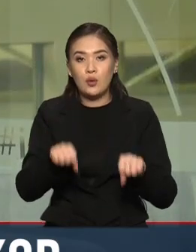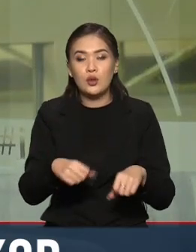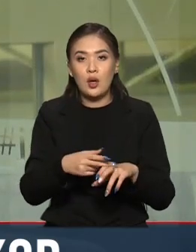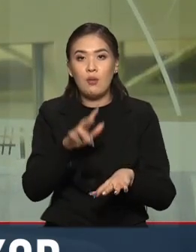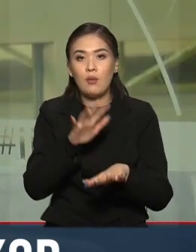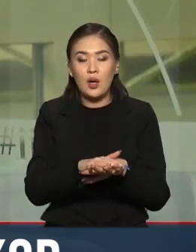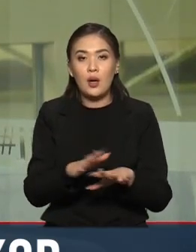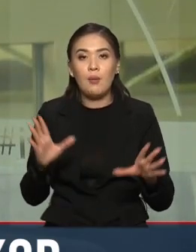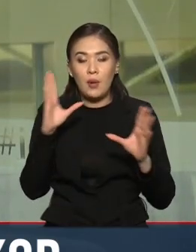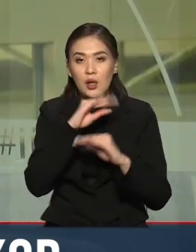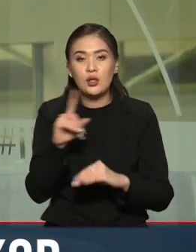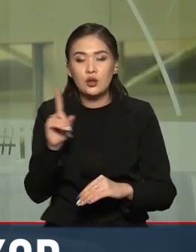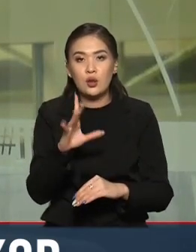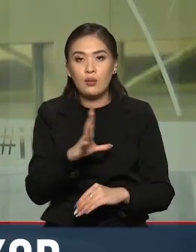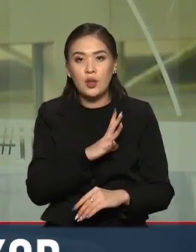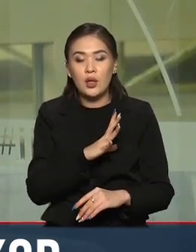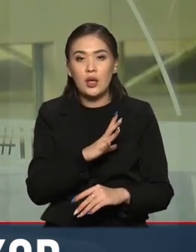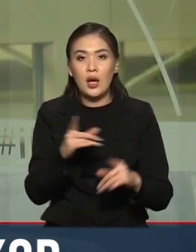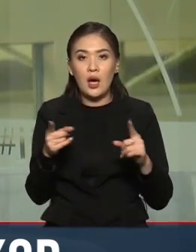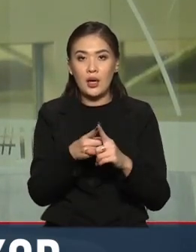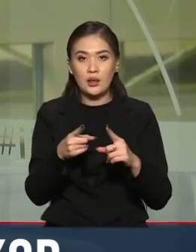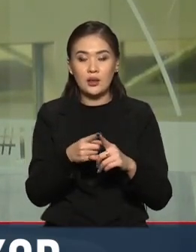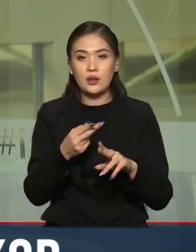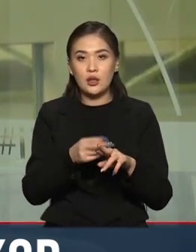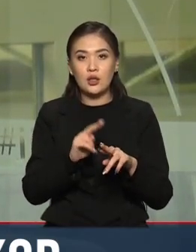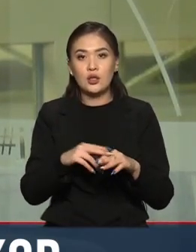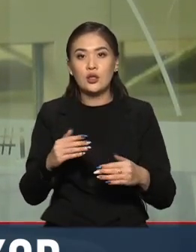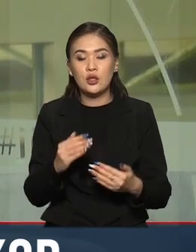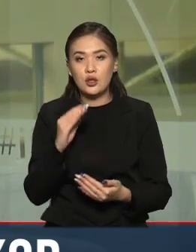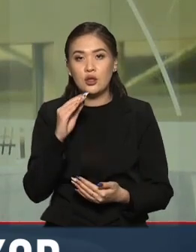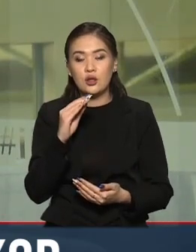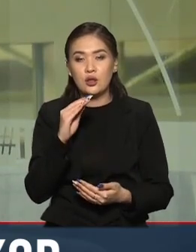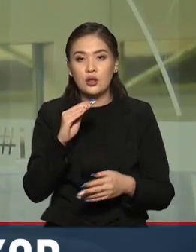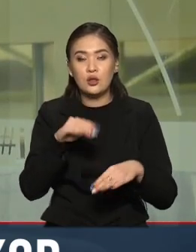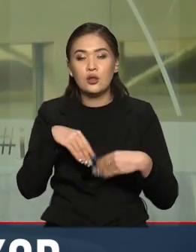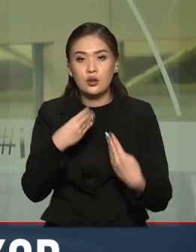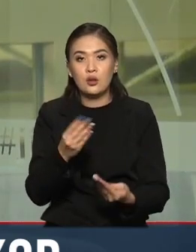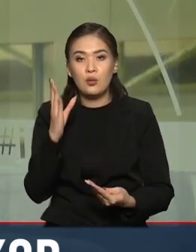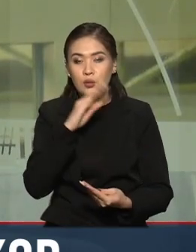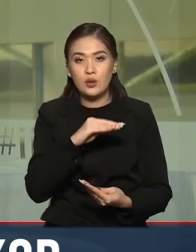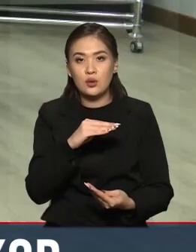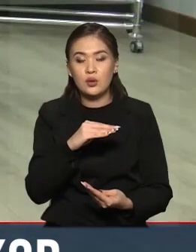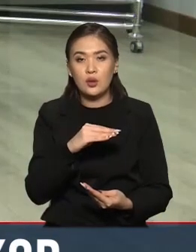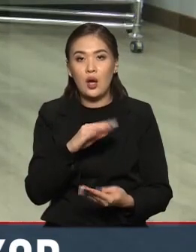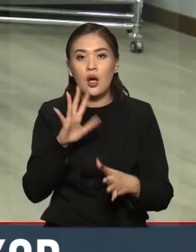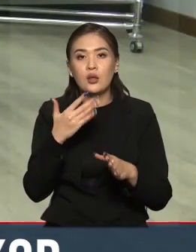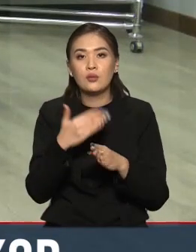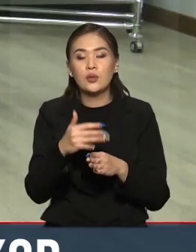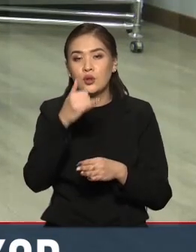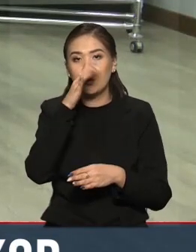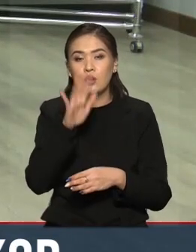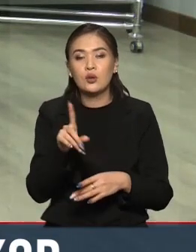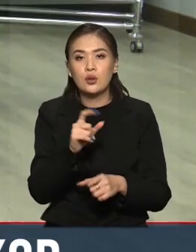чтобы они могли сдавать в аренду это жилье тому же заемщику, кто в этом доме живет. Так он, если платить не будет?